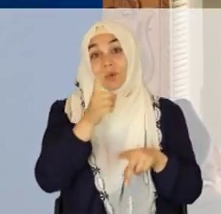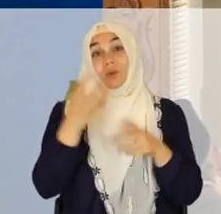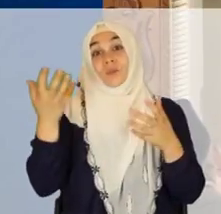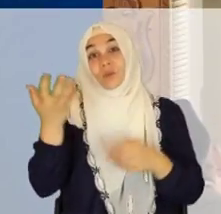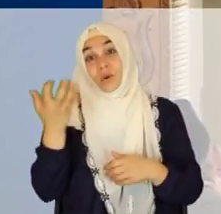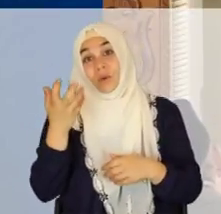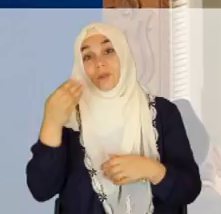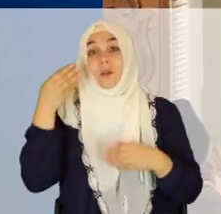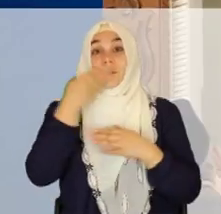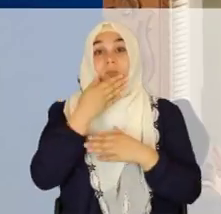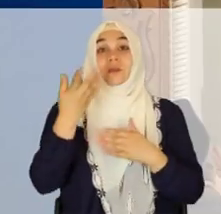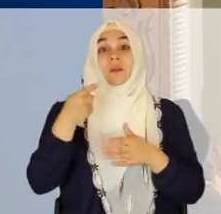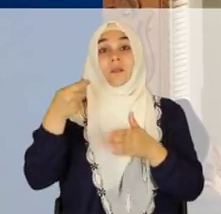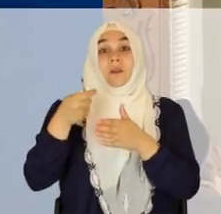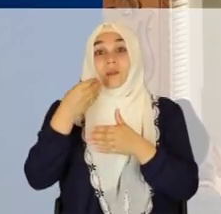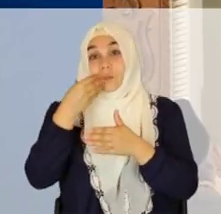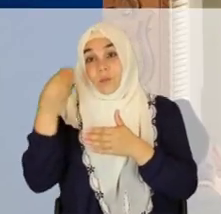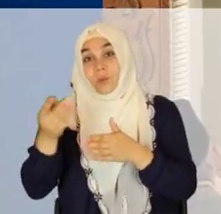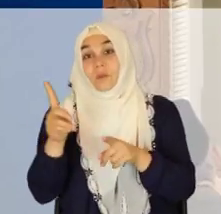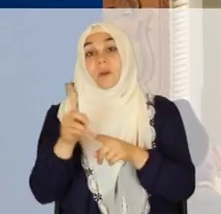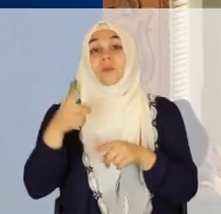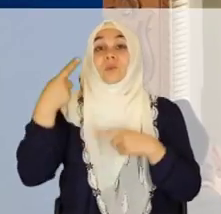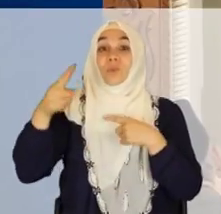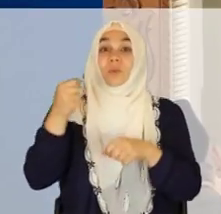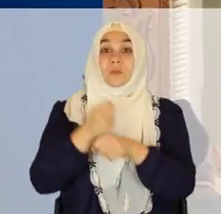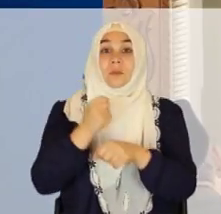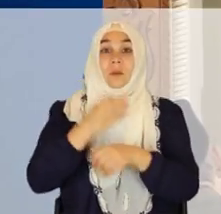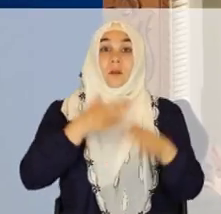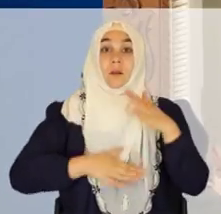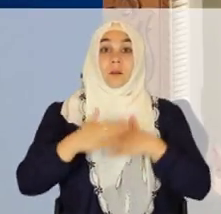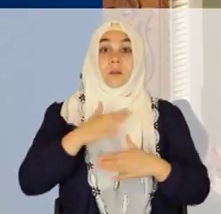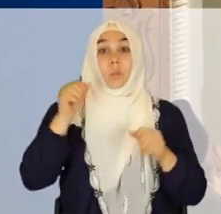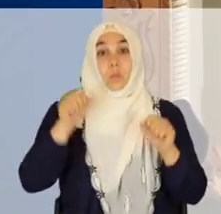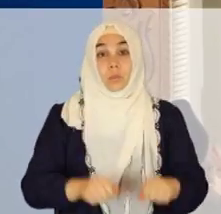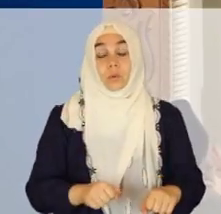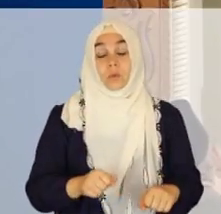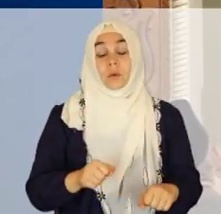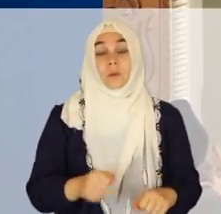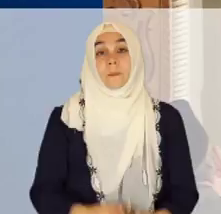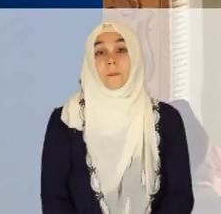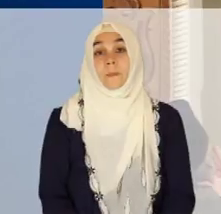choyxonagami, osh-bosh qilib yoki boshqa tarafdanmi xursand qilib qo'ysa bo'ladimi?